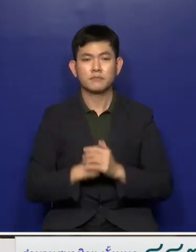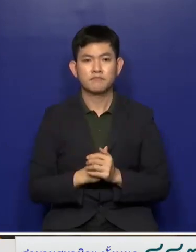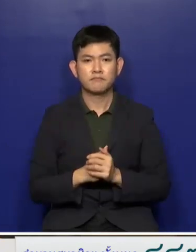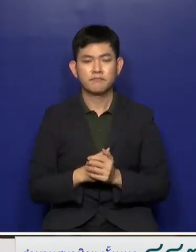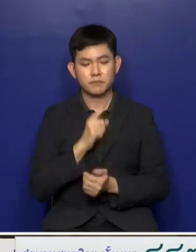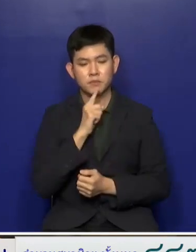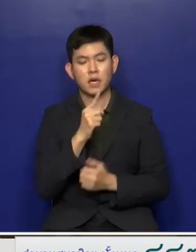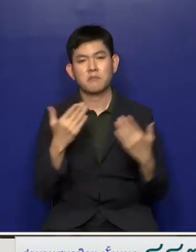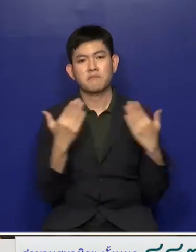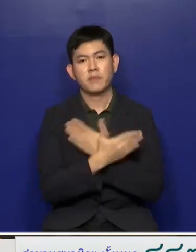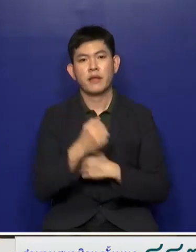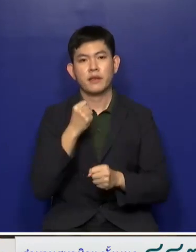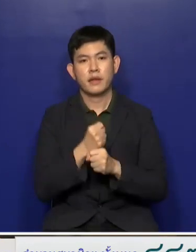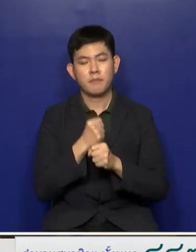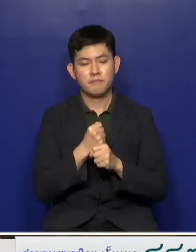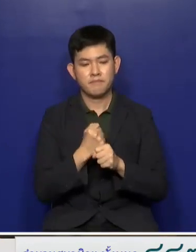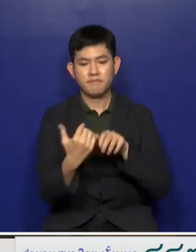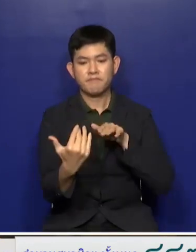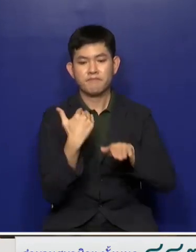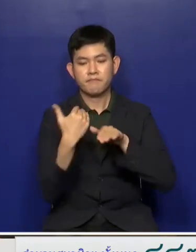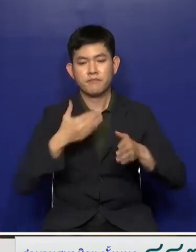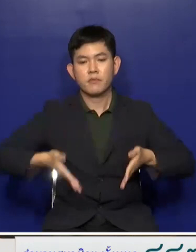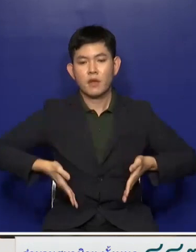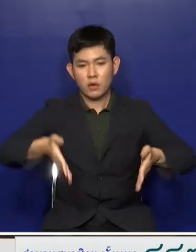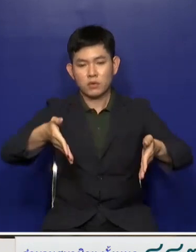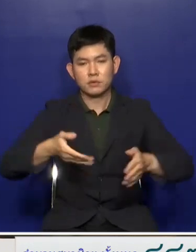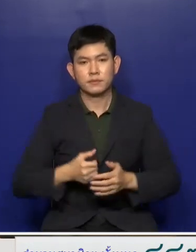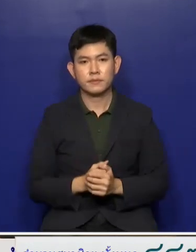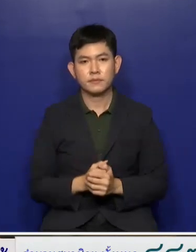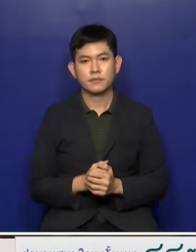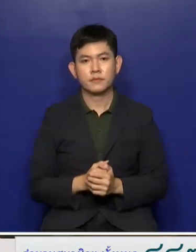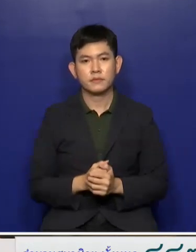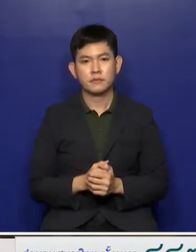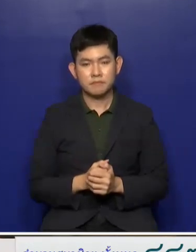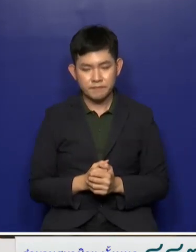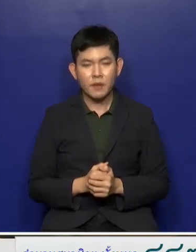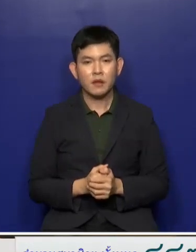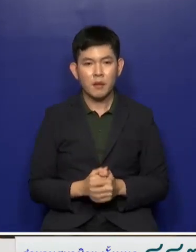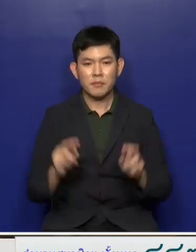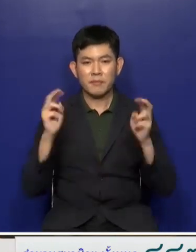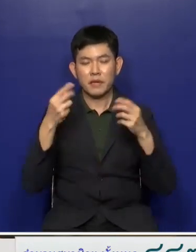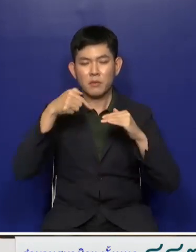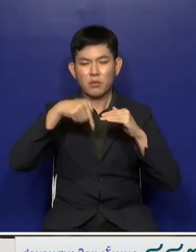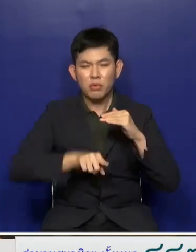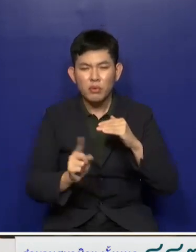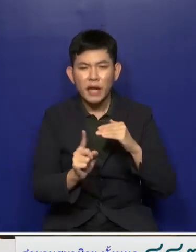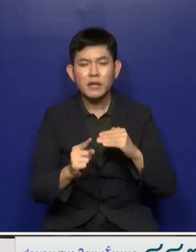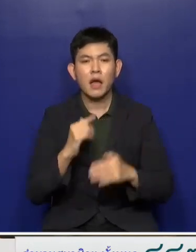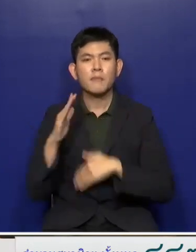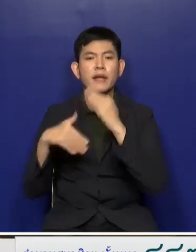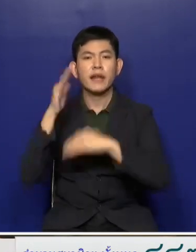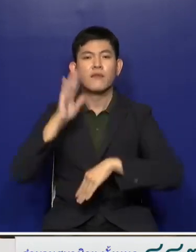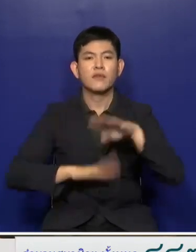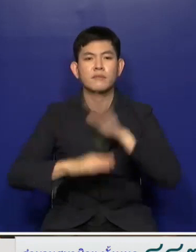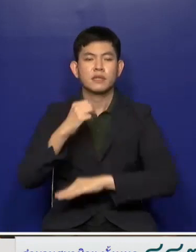ำถนนลูกรังซะก่อนในเบื้องลึกของสิ่งเหล่านั้นมันคือการพัฒนาฝีมือแรงงานผ่